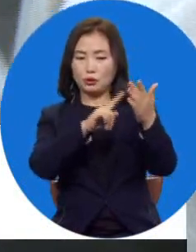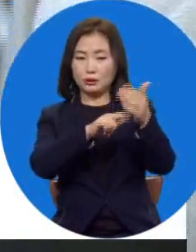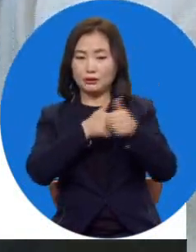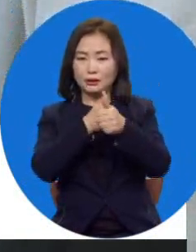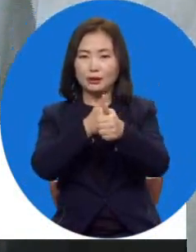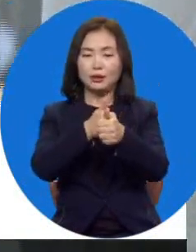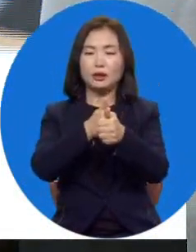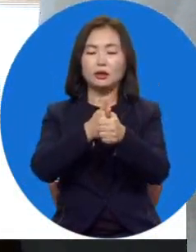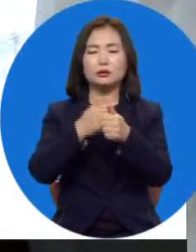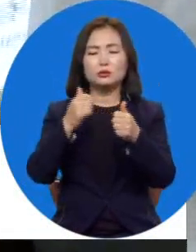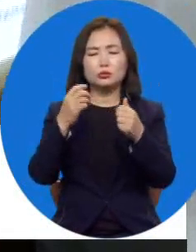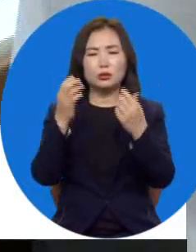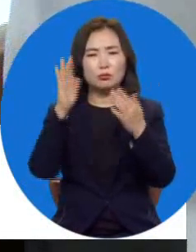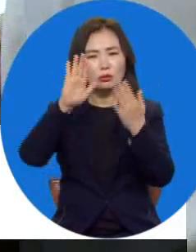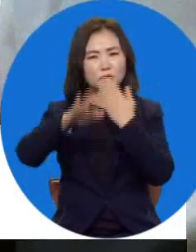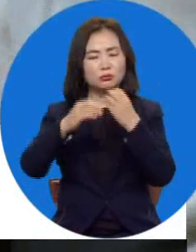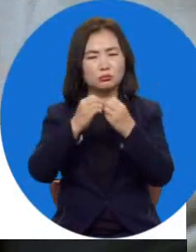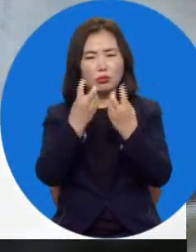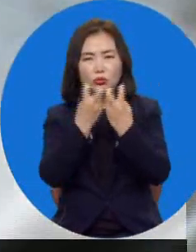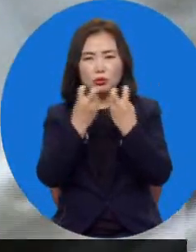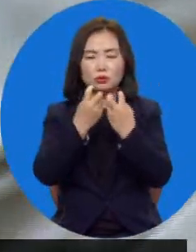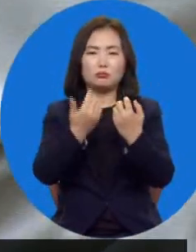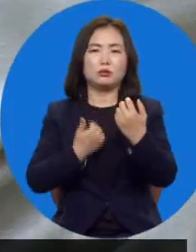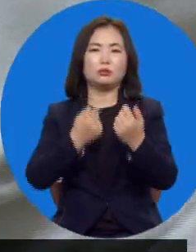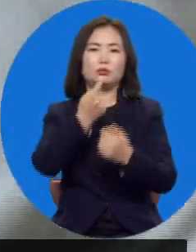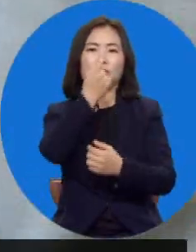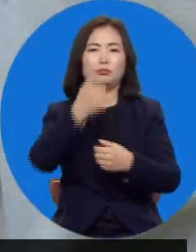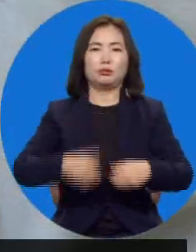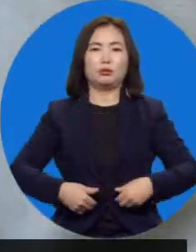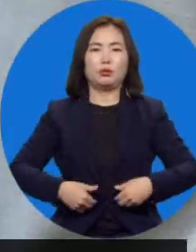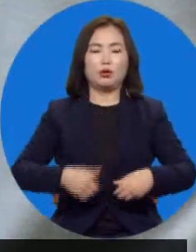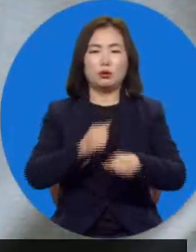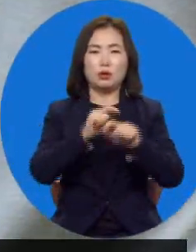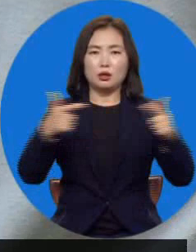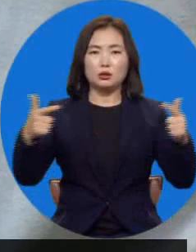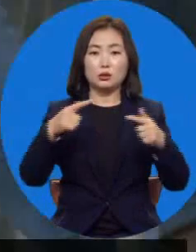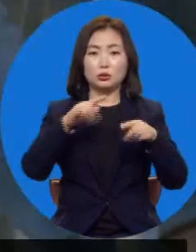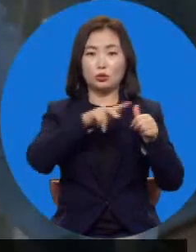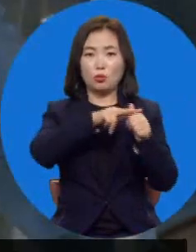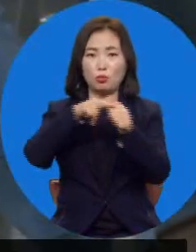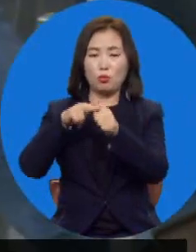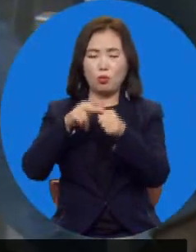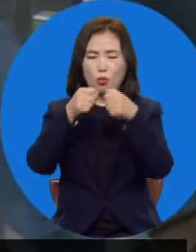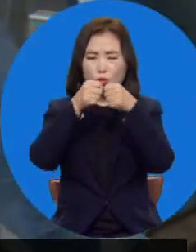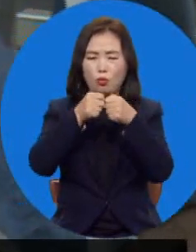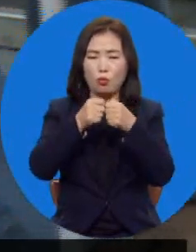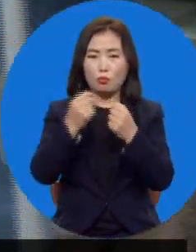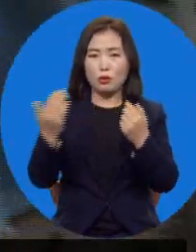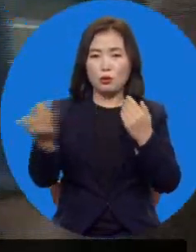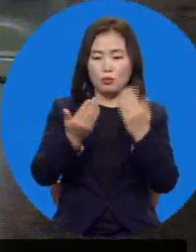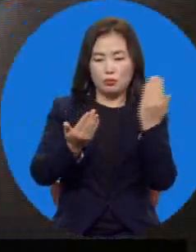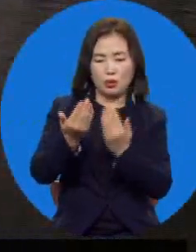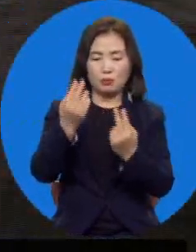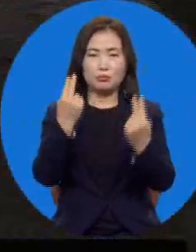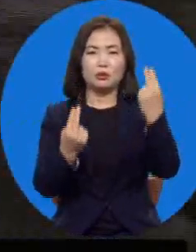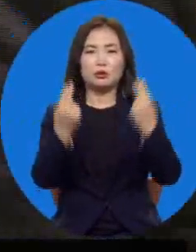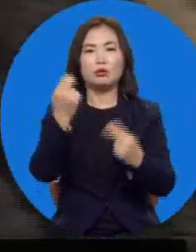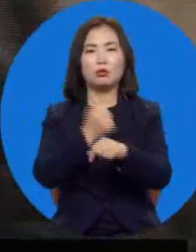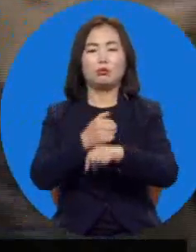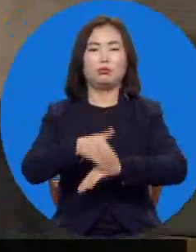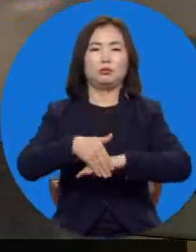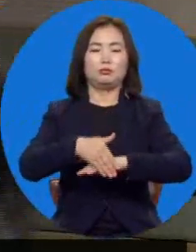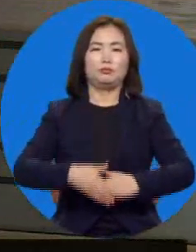출제 경향을 숙지해야 합니다 여러 입시 기관의 다양한 정보를 꼼꼼히 비교하고 분석하는 것도